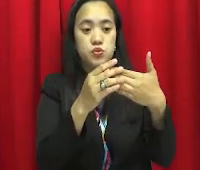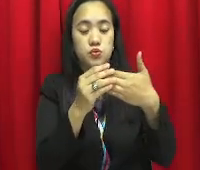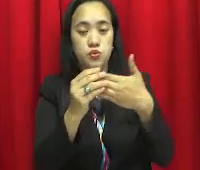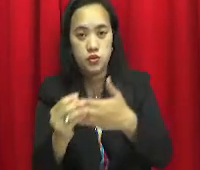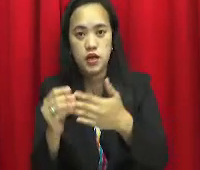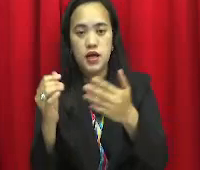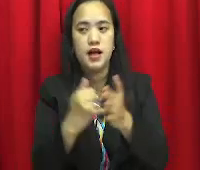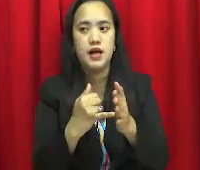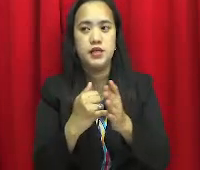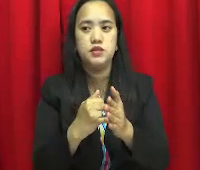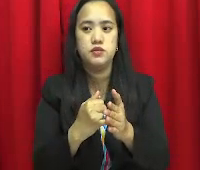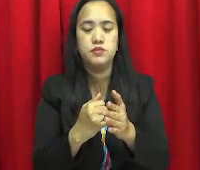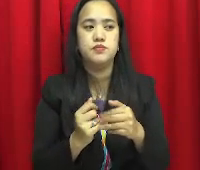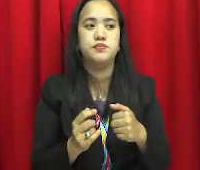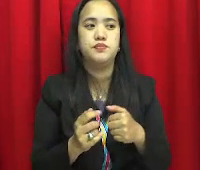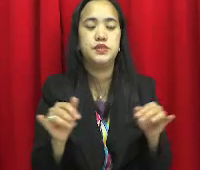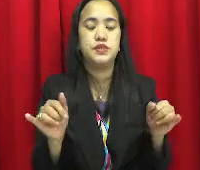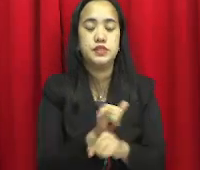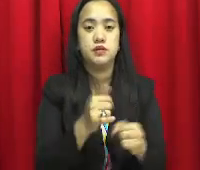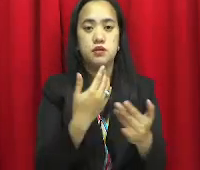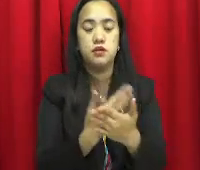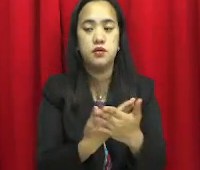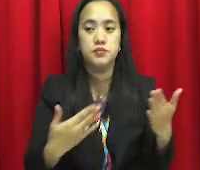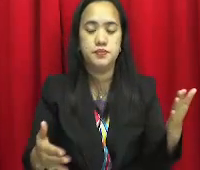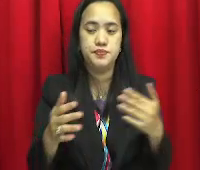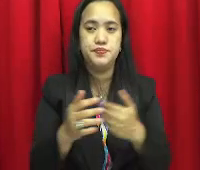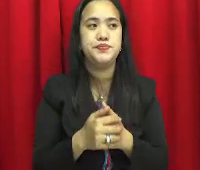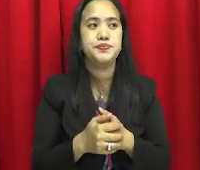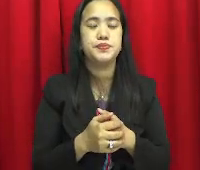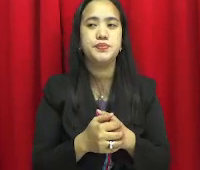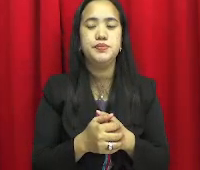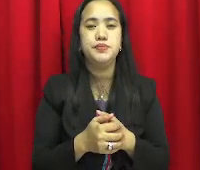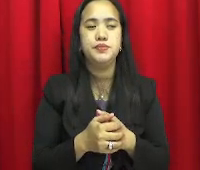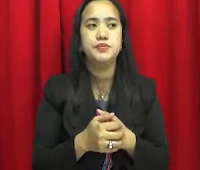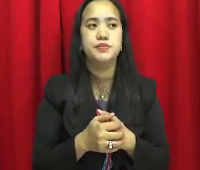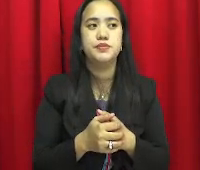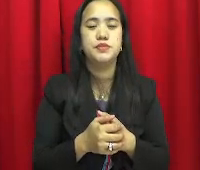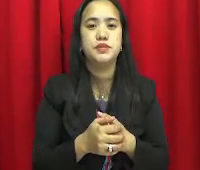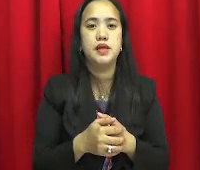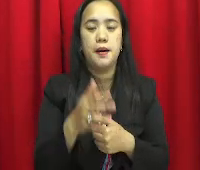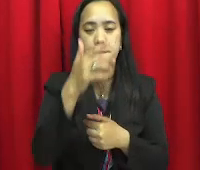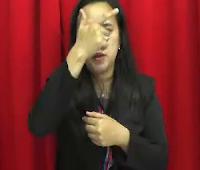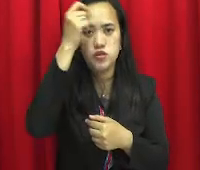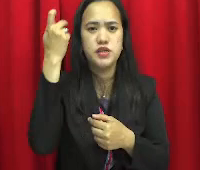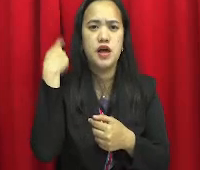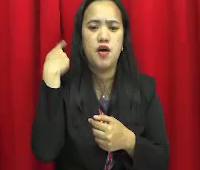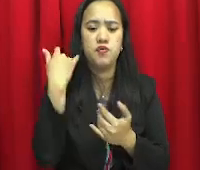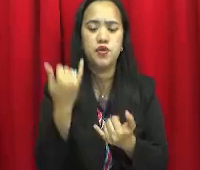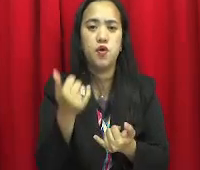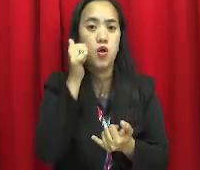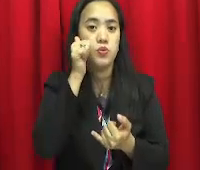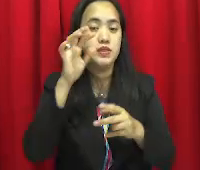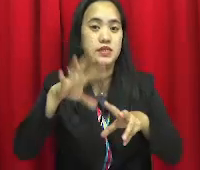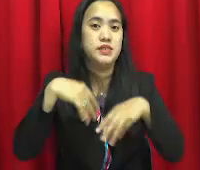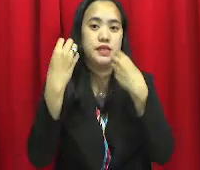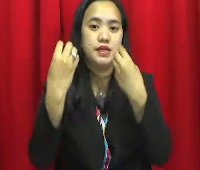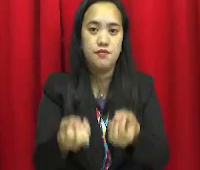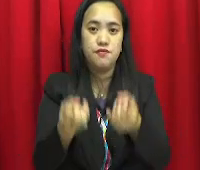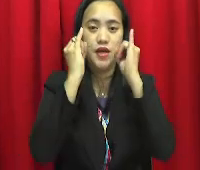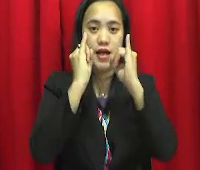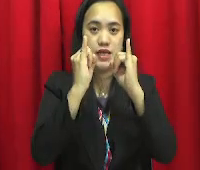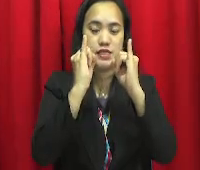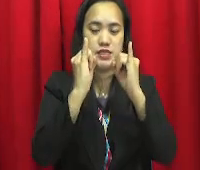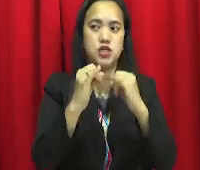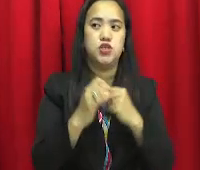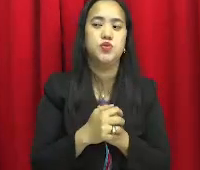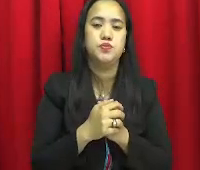Pareho kayo ng sinasabi, hindi kayo taliwas sa sinasabi sa isa't isa, sa instruction sa anak ninyo. Yun pa